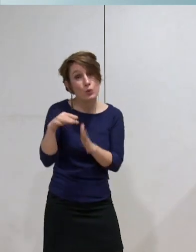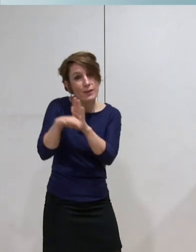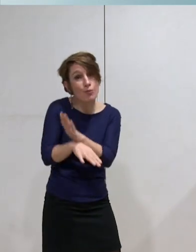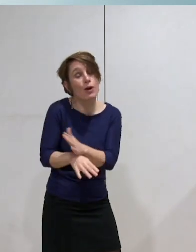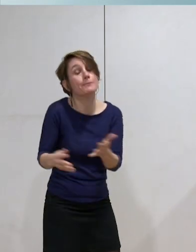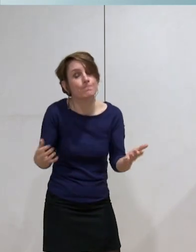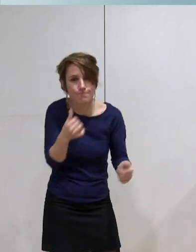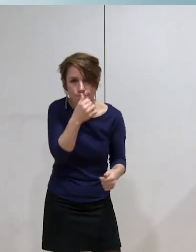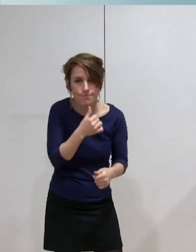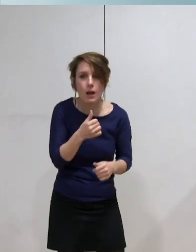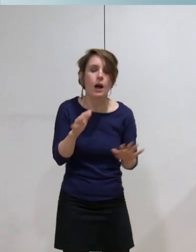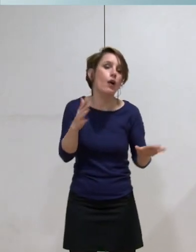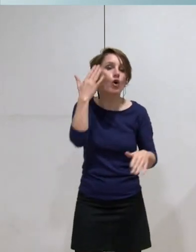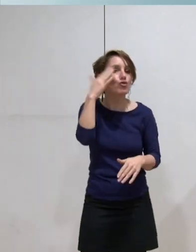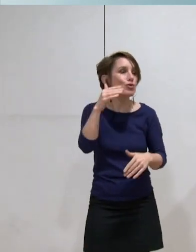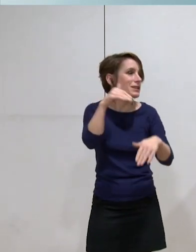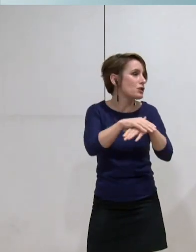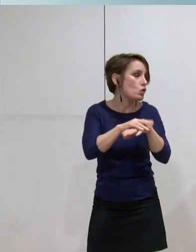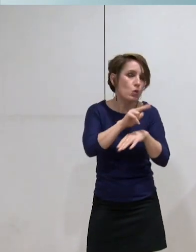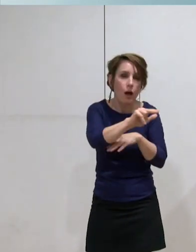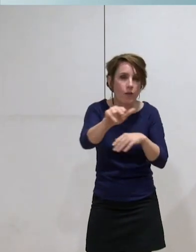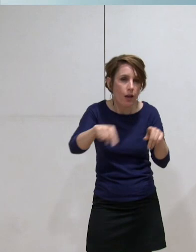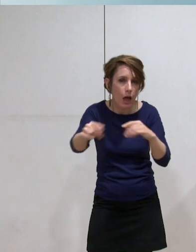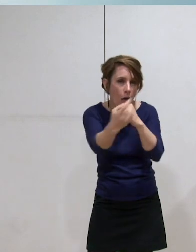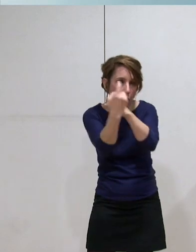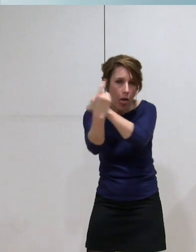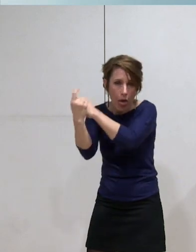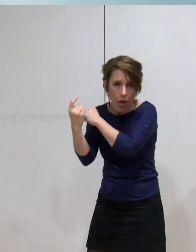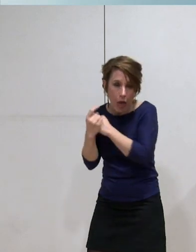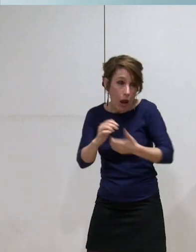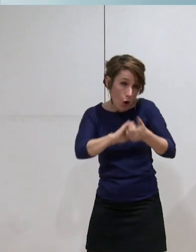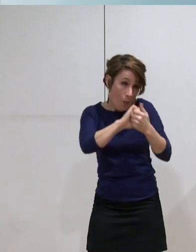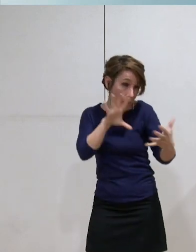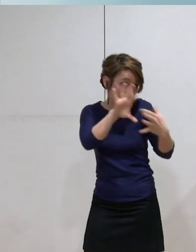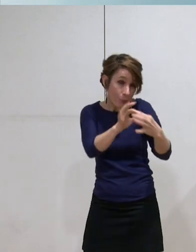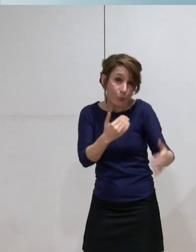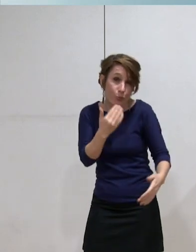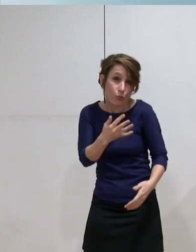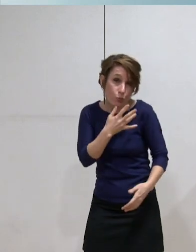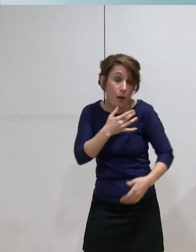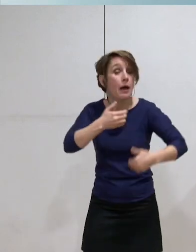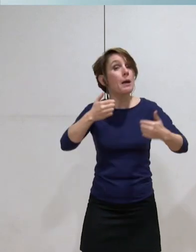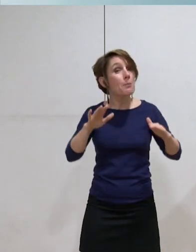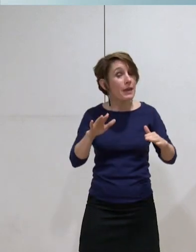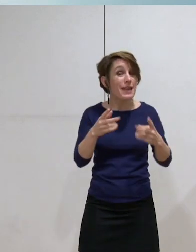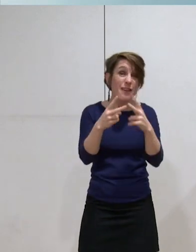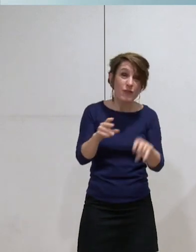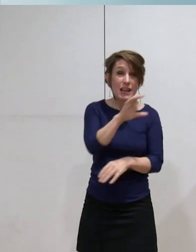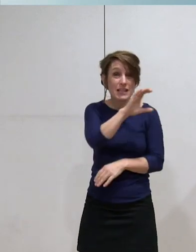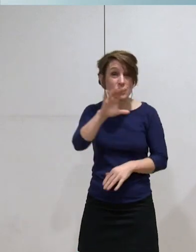soir je ne vais pas me faire encore que des amis mais que voulez-vous est-ce que vous pensez qu'une ville de 157000